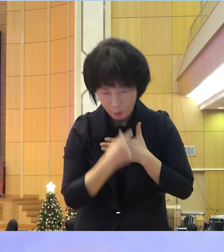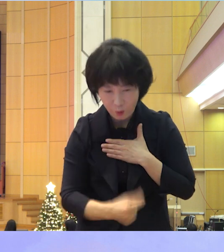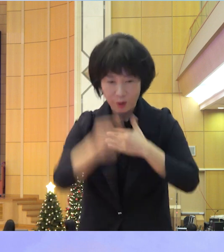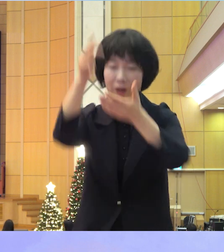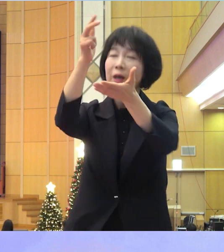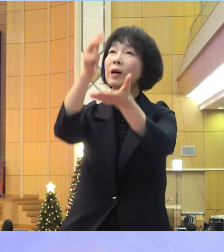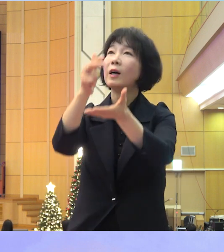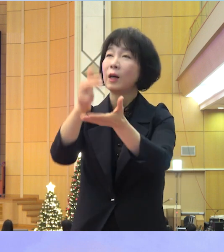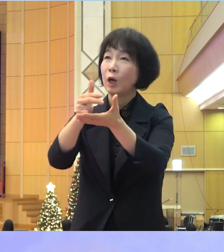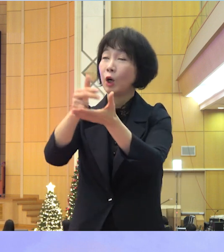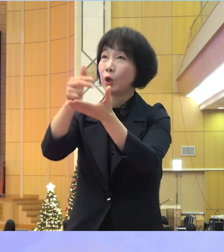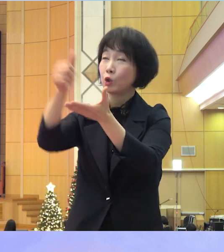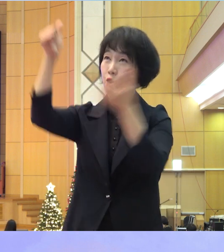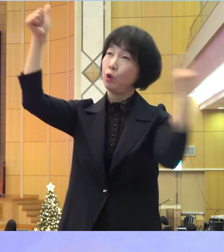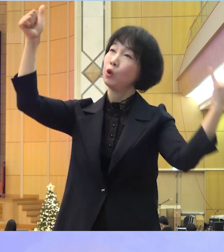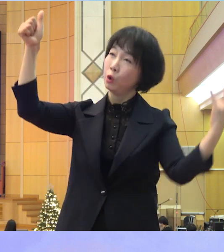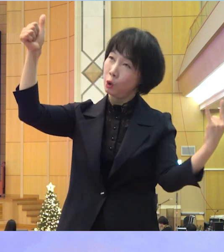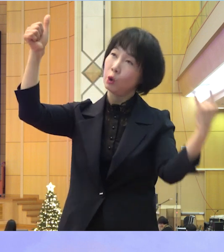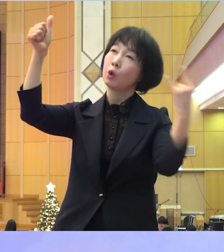따르려고